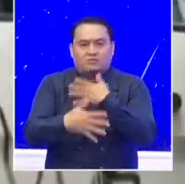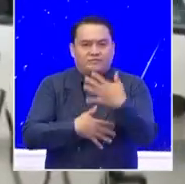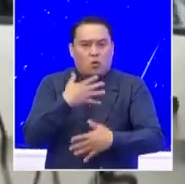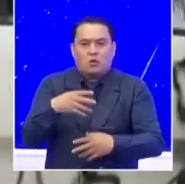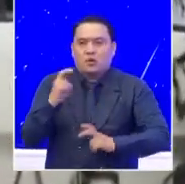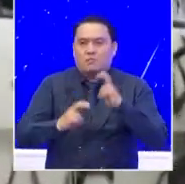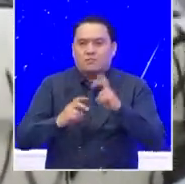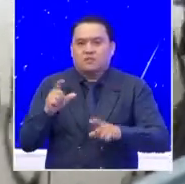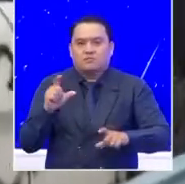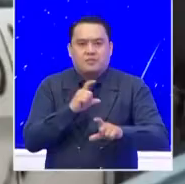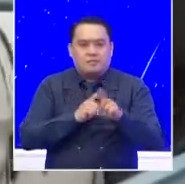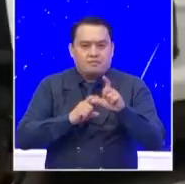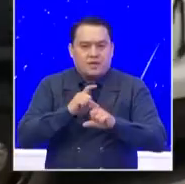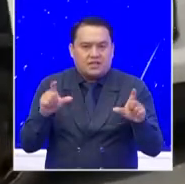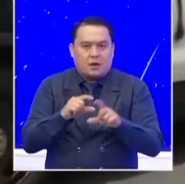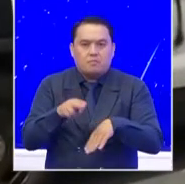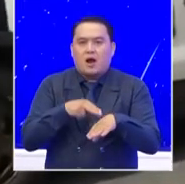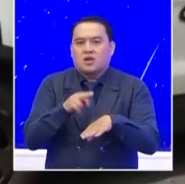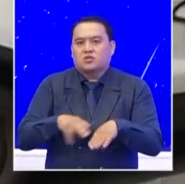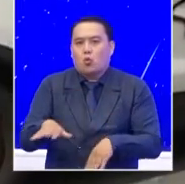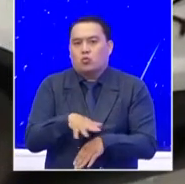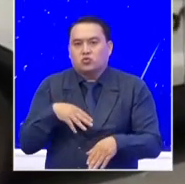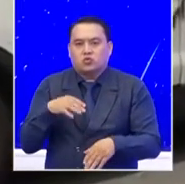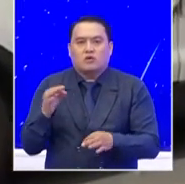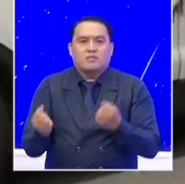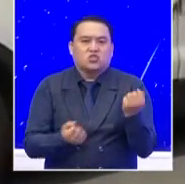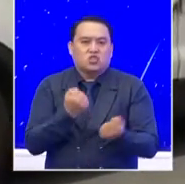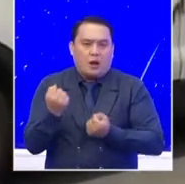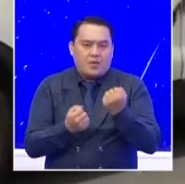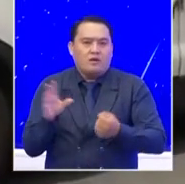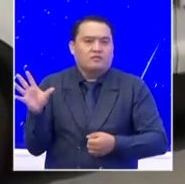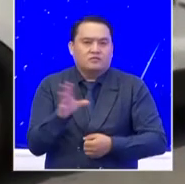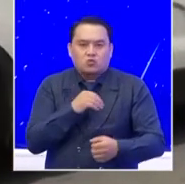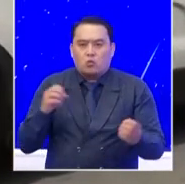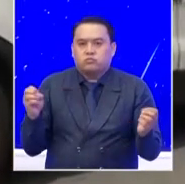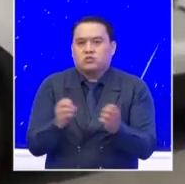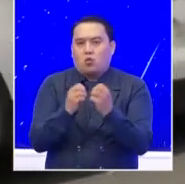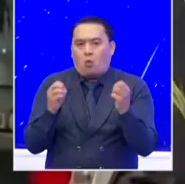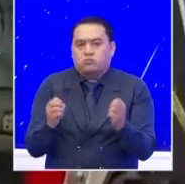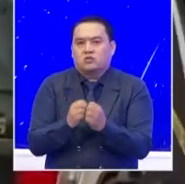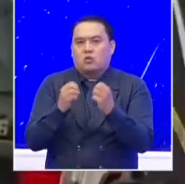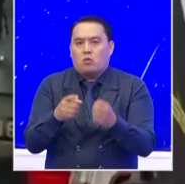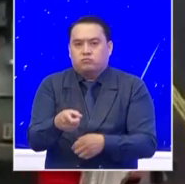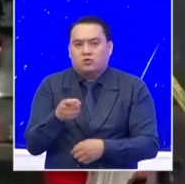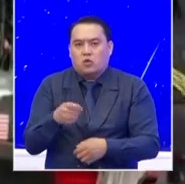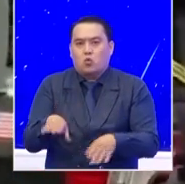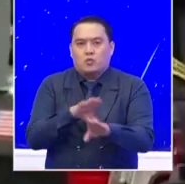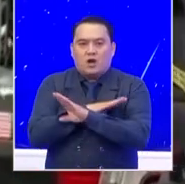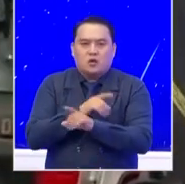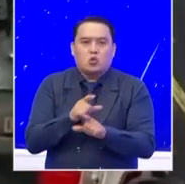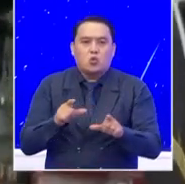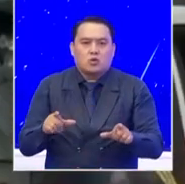и предприятий. Горят полицейские участки и автомобили. В ходе столкновений и беспорядочной стрельбы гибнут люди.